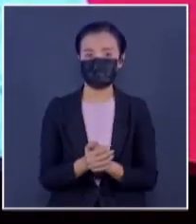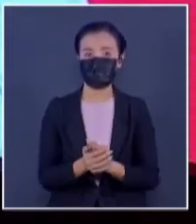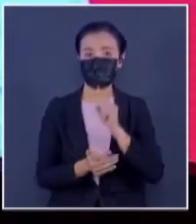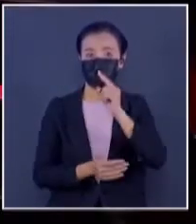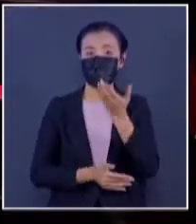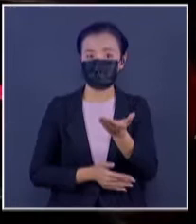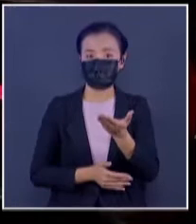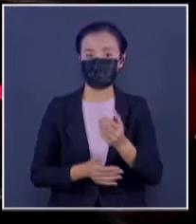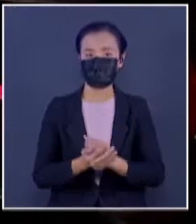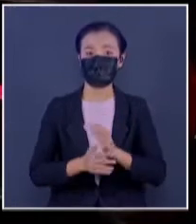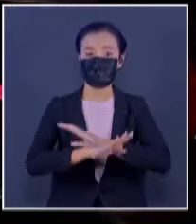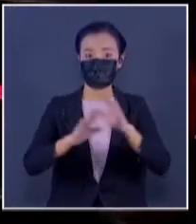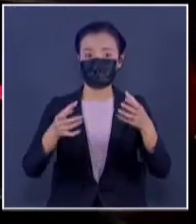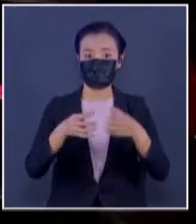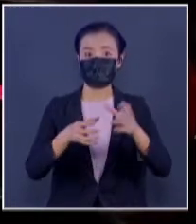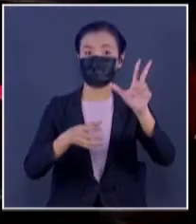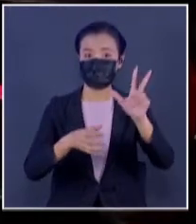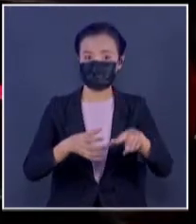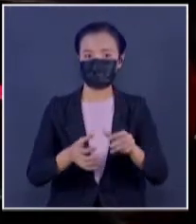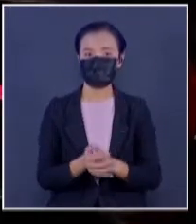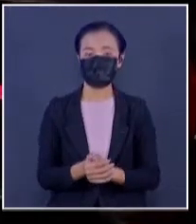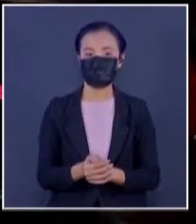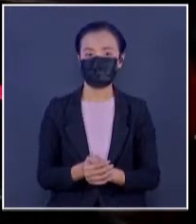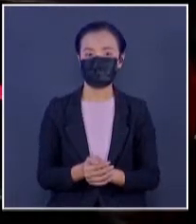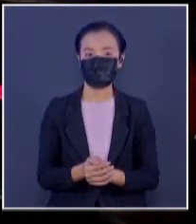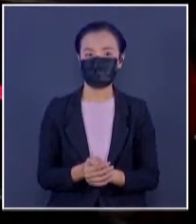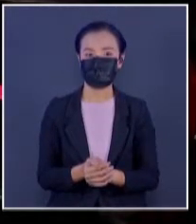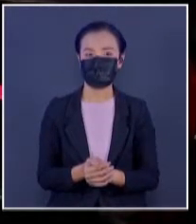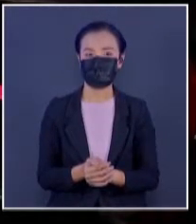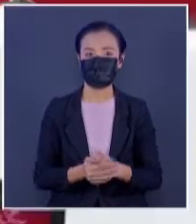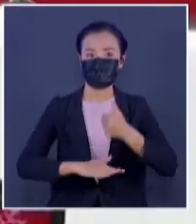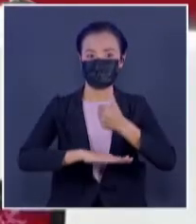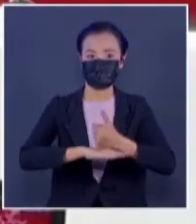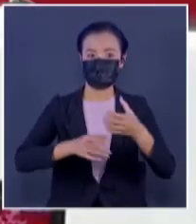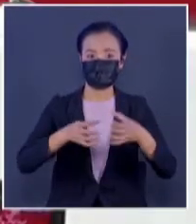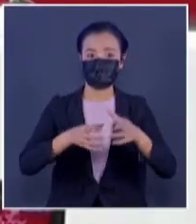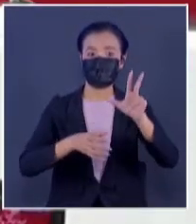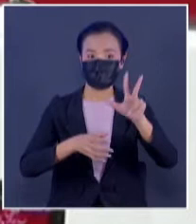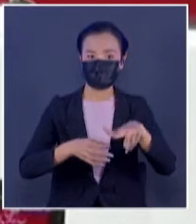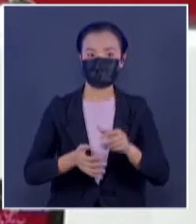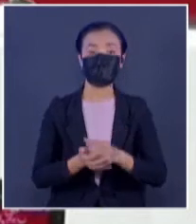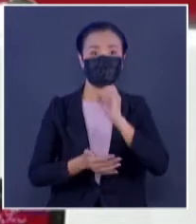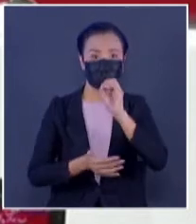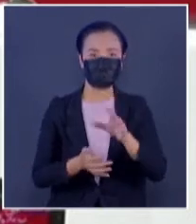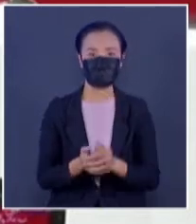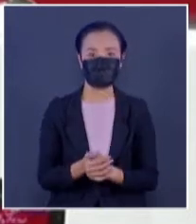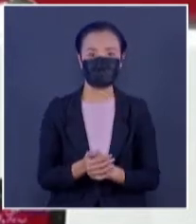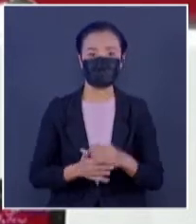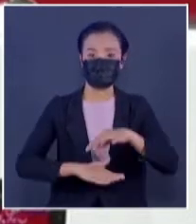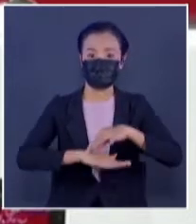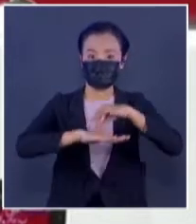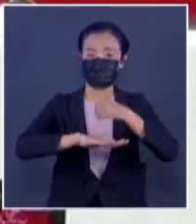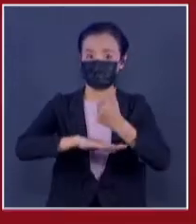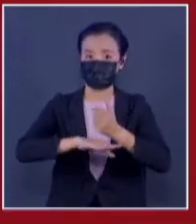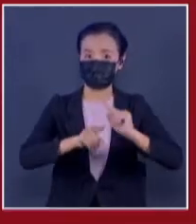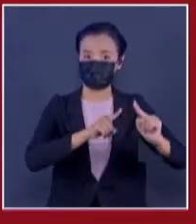ขอให้ยุบพรรคเพื่อไทยล่าสุดเนี่ยนายแพทย์ชลน่านสีแก้วนะครับหัวหน้าพรรคเพื่อไทยท่านยืนยันบอกว่าการดำรงตำแหน่งดังกล่า